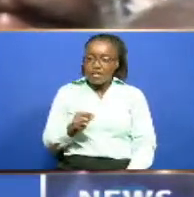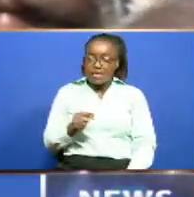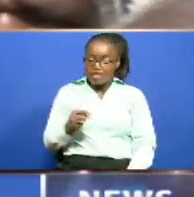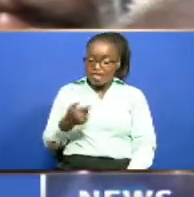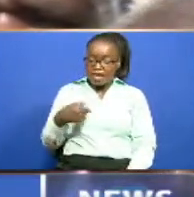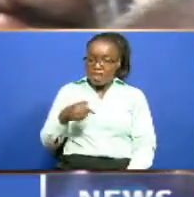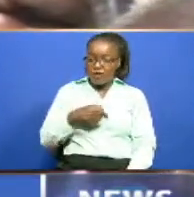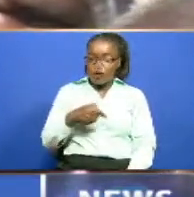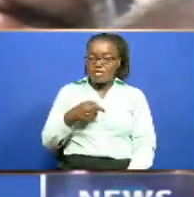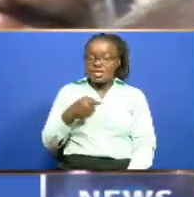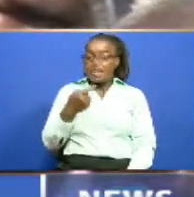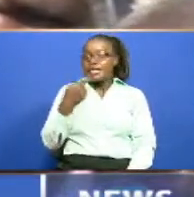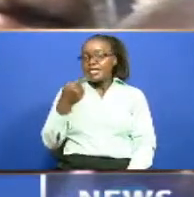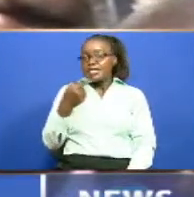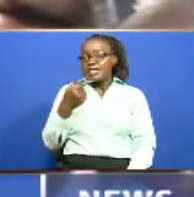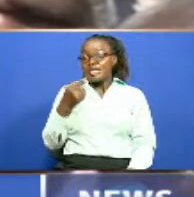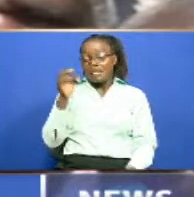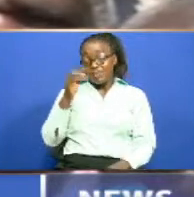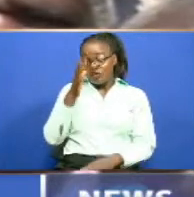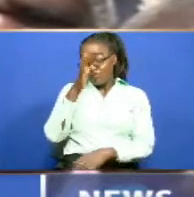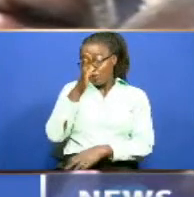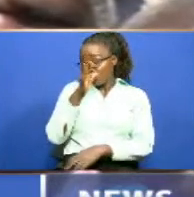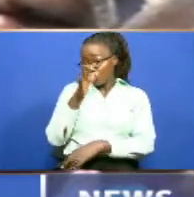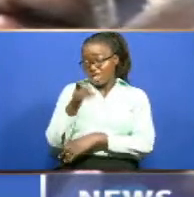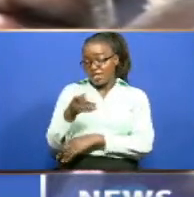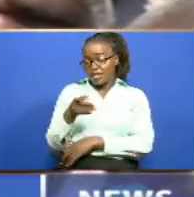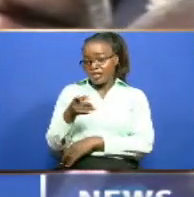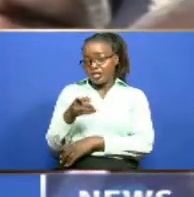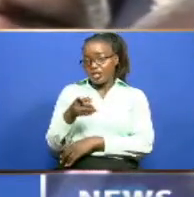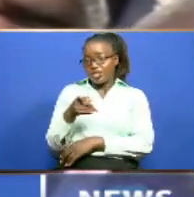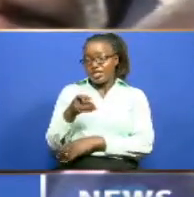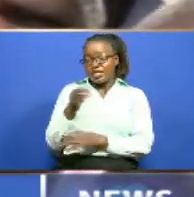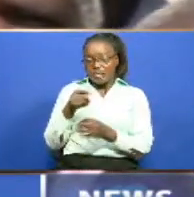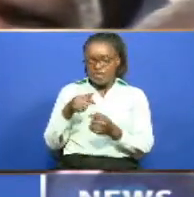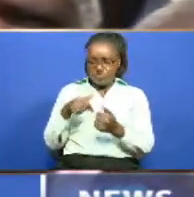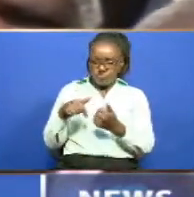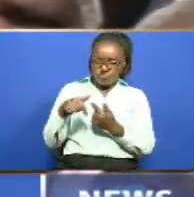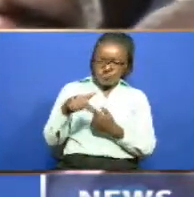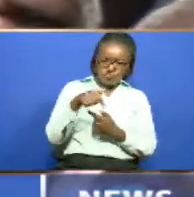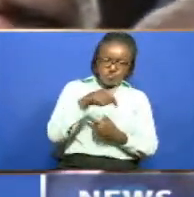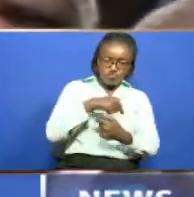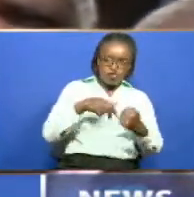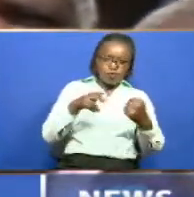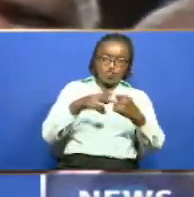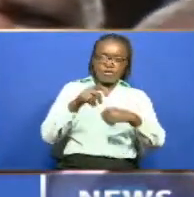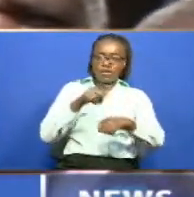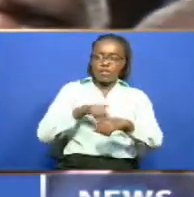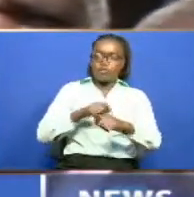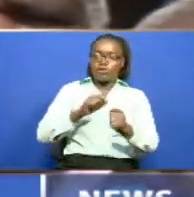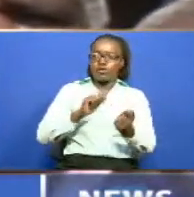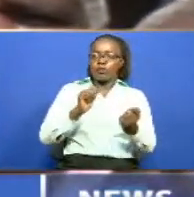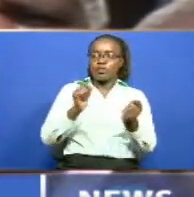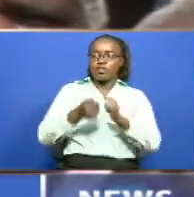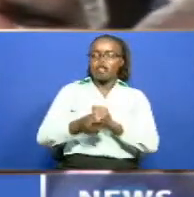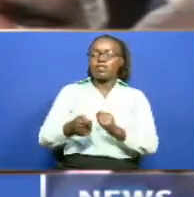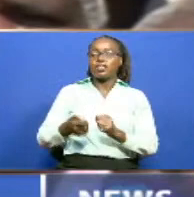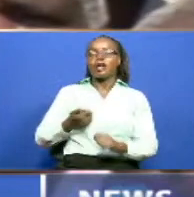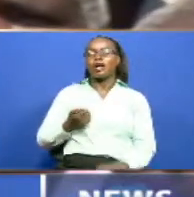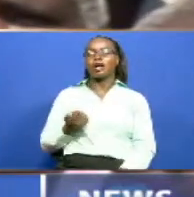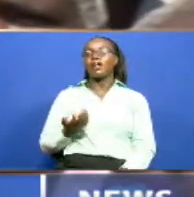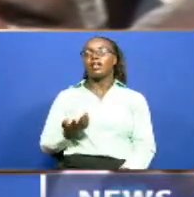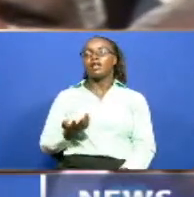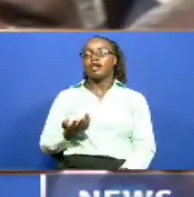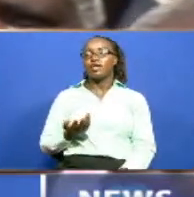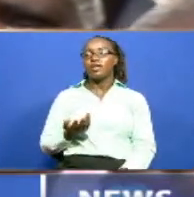zetu ati hii mti ukicheza nayo, ukizunguka mara 7 utabadilika na uwe msichana. Kwa hivyo